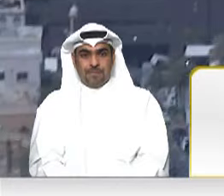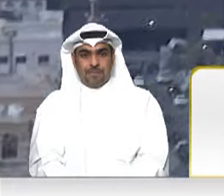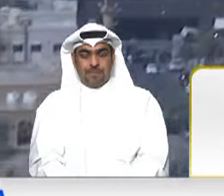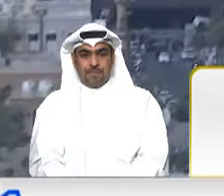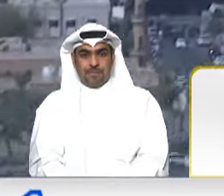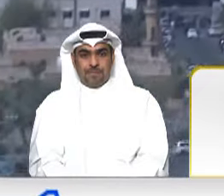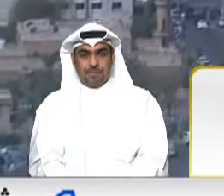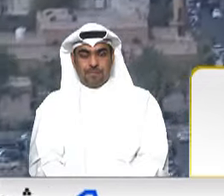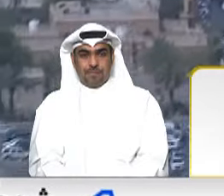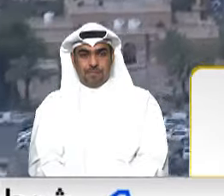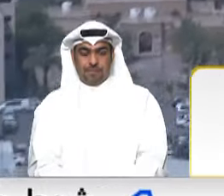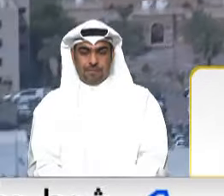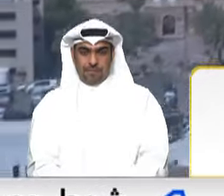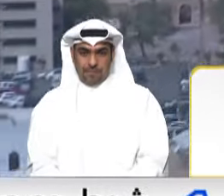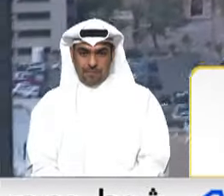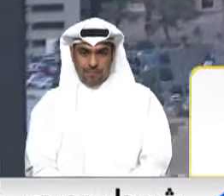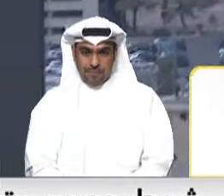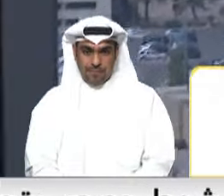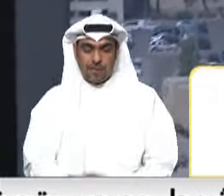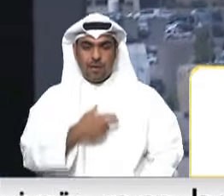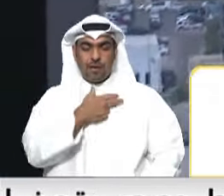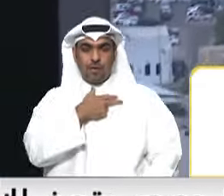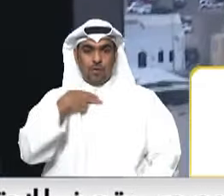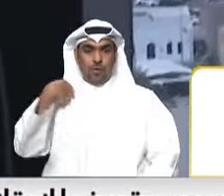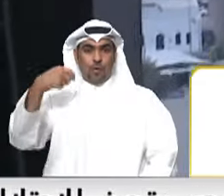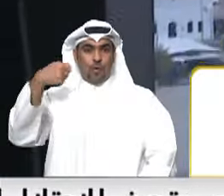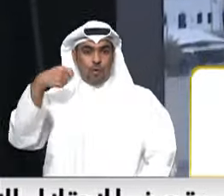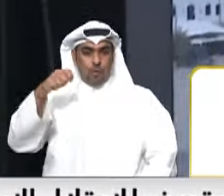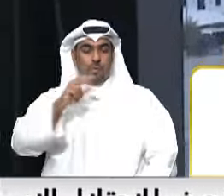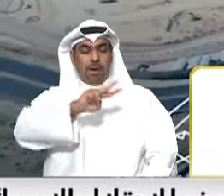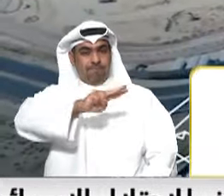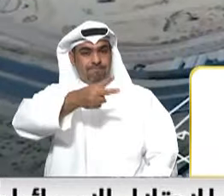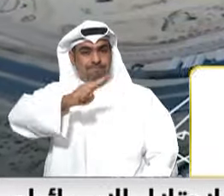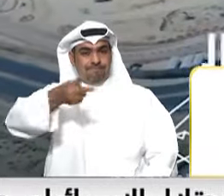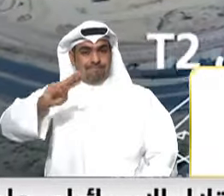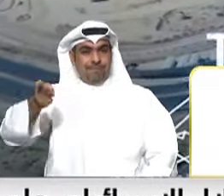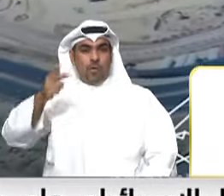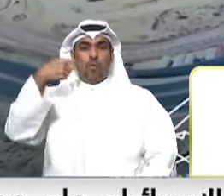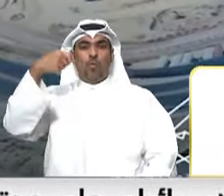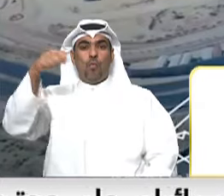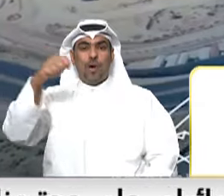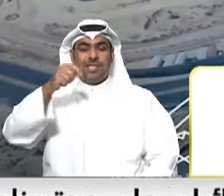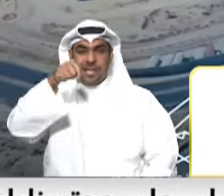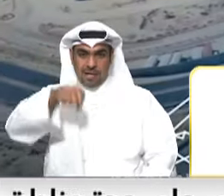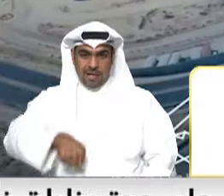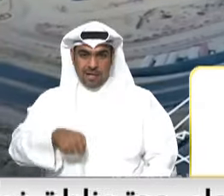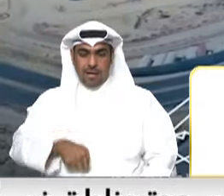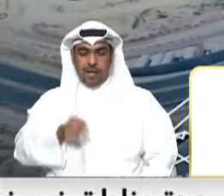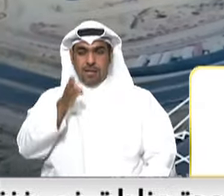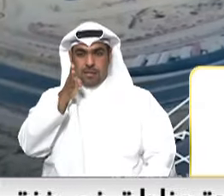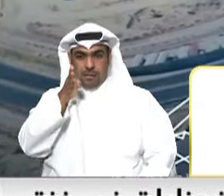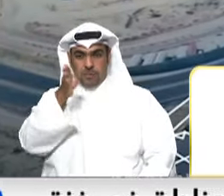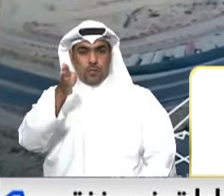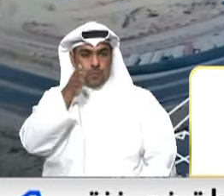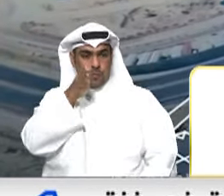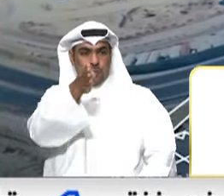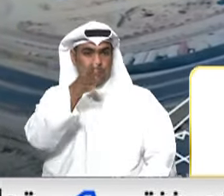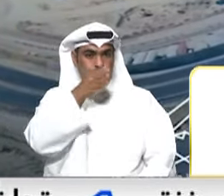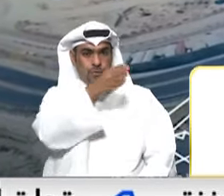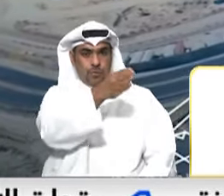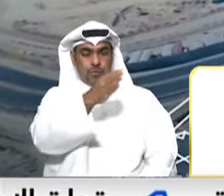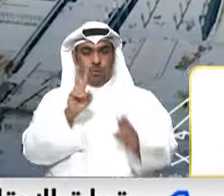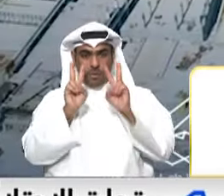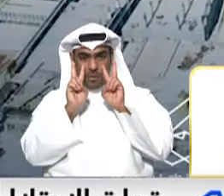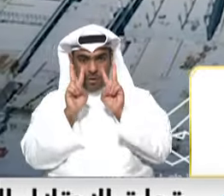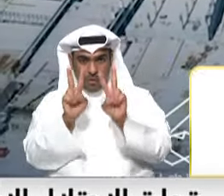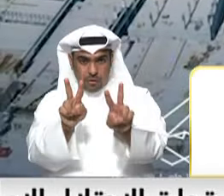وزارات وجهات الدولة الرسمية تسابق الزمن في سبيل إنجاز المشاريع التنموية في البلاد، وتجلى ذلك